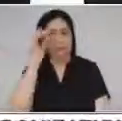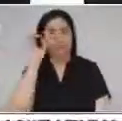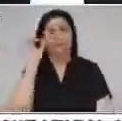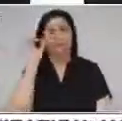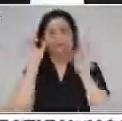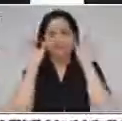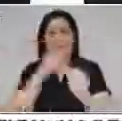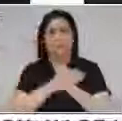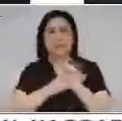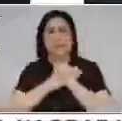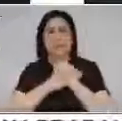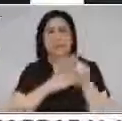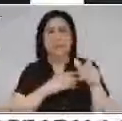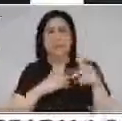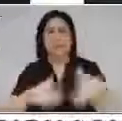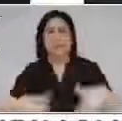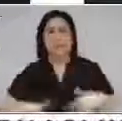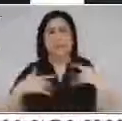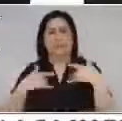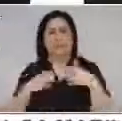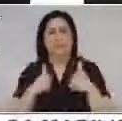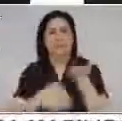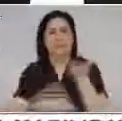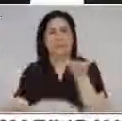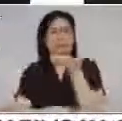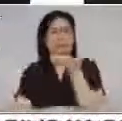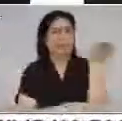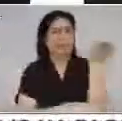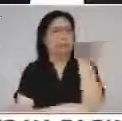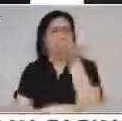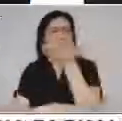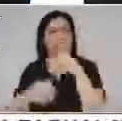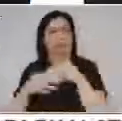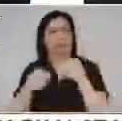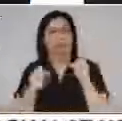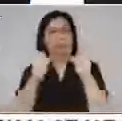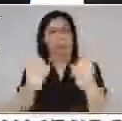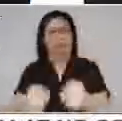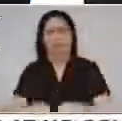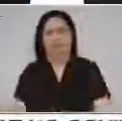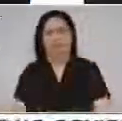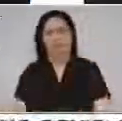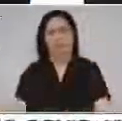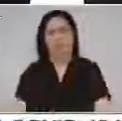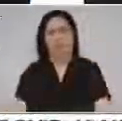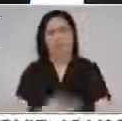tatamaan. Pagka na-videohan at na-viral kayo, pasensyahan tayo.